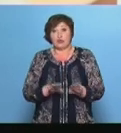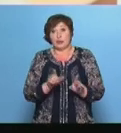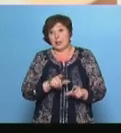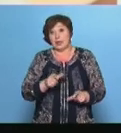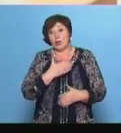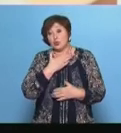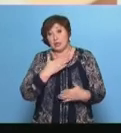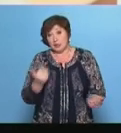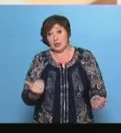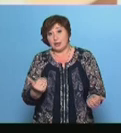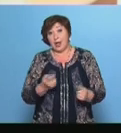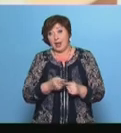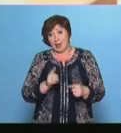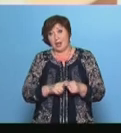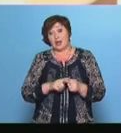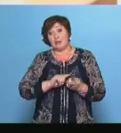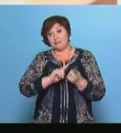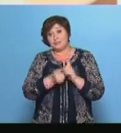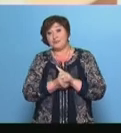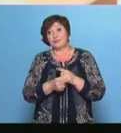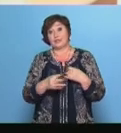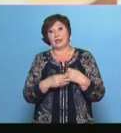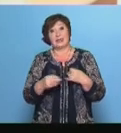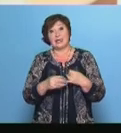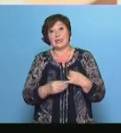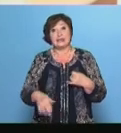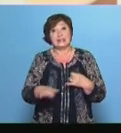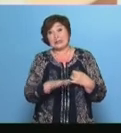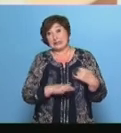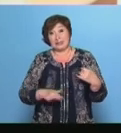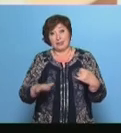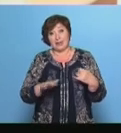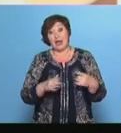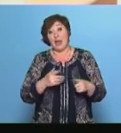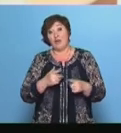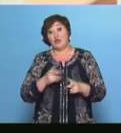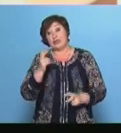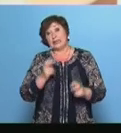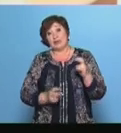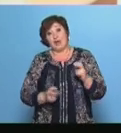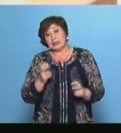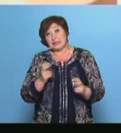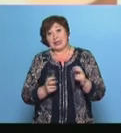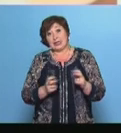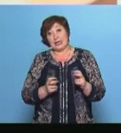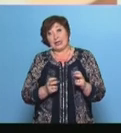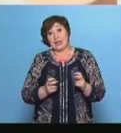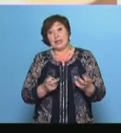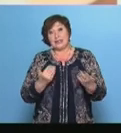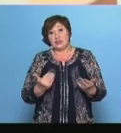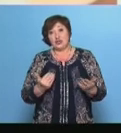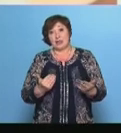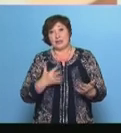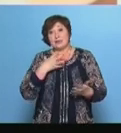этим проходным, ориентируясь или там на заводские часы, или еще раньше на заводской гудок, и спешили к своим